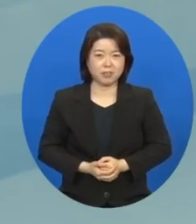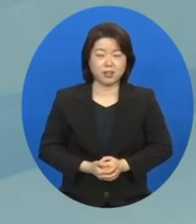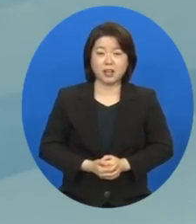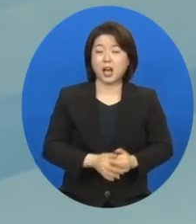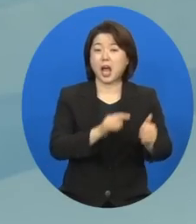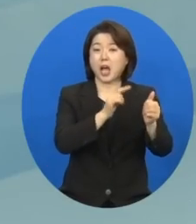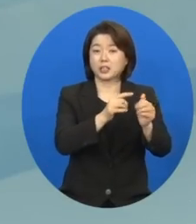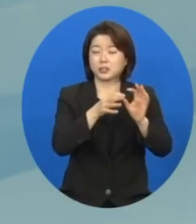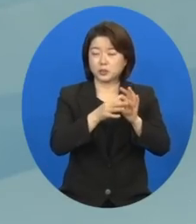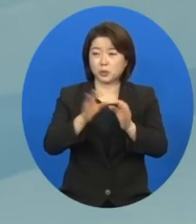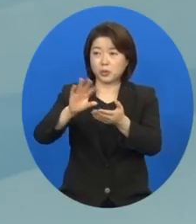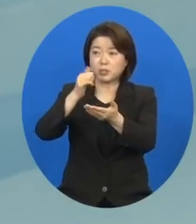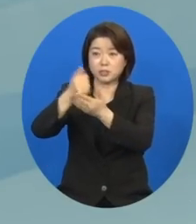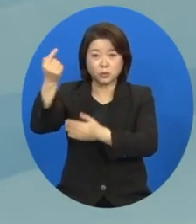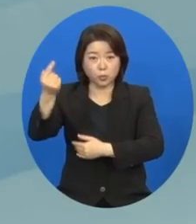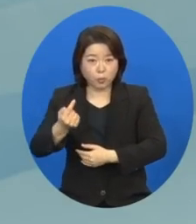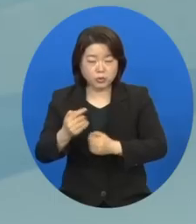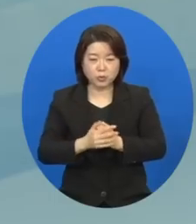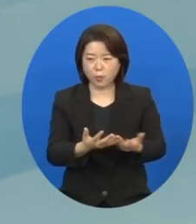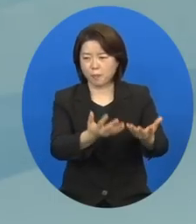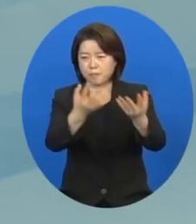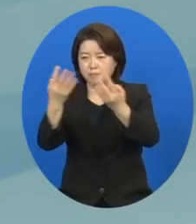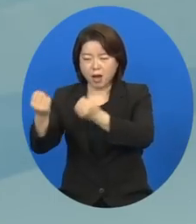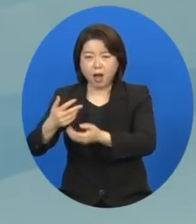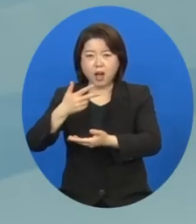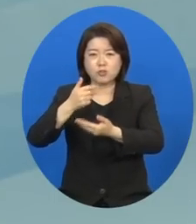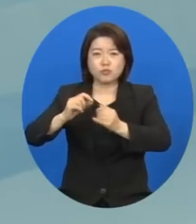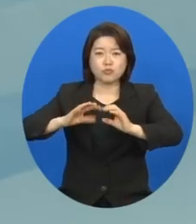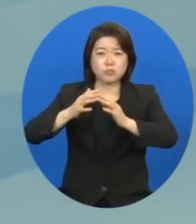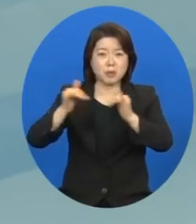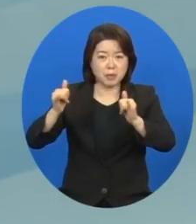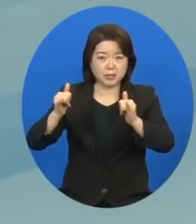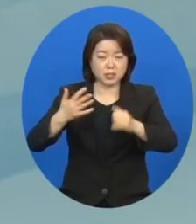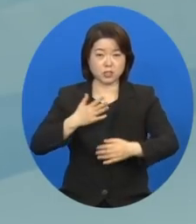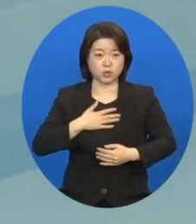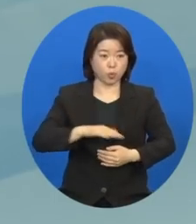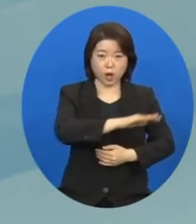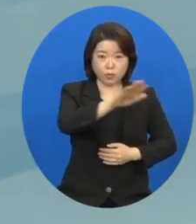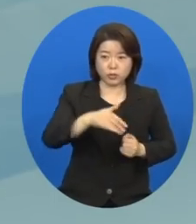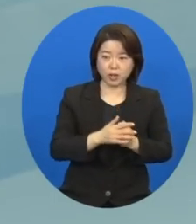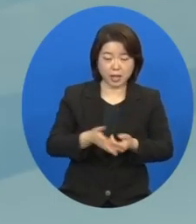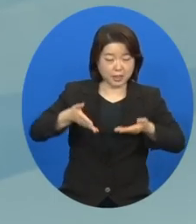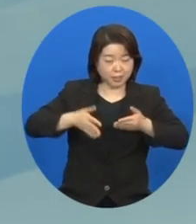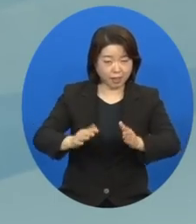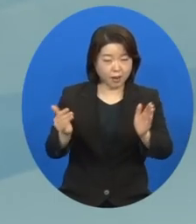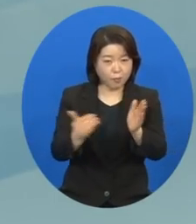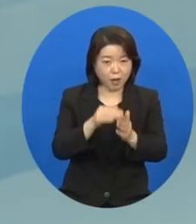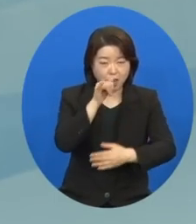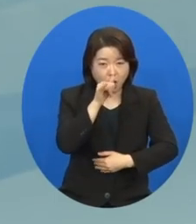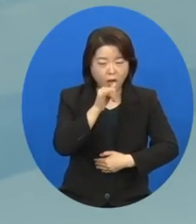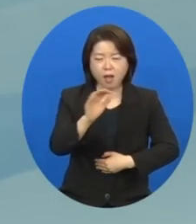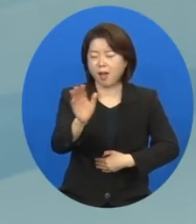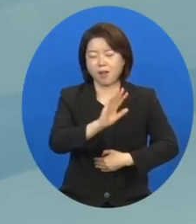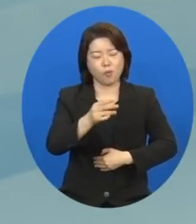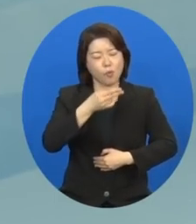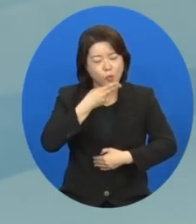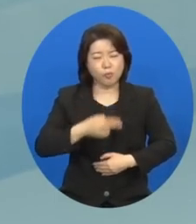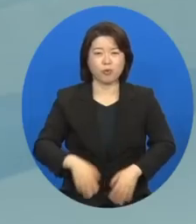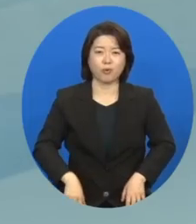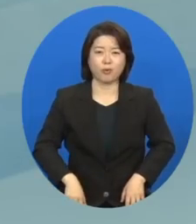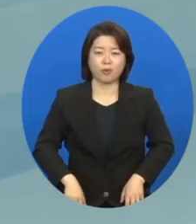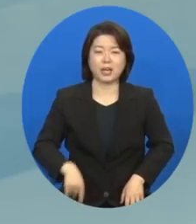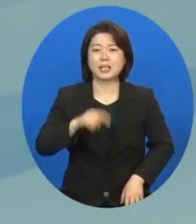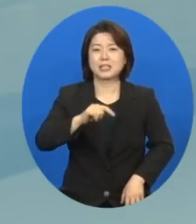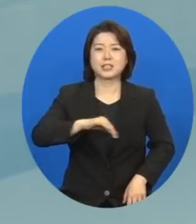통해서 그리스도가 오시고 또한 수많은 주의 백성들이 저와 여러분들이 이렇게 났을까요? 아니었을 거예요. 이것이